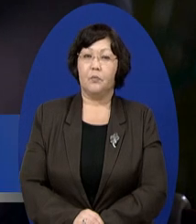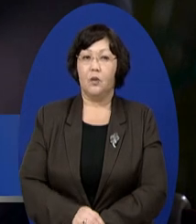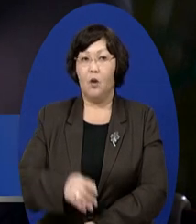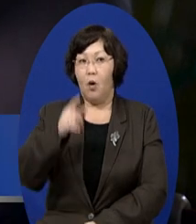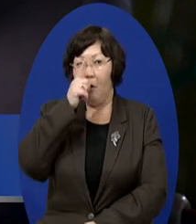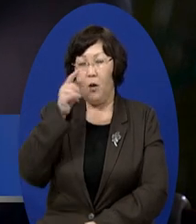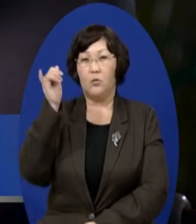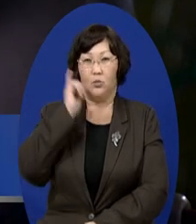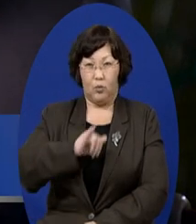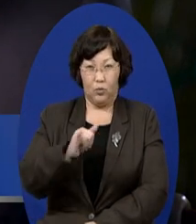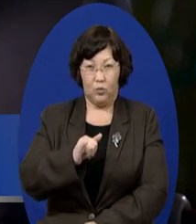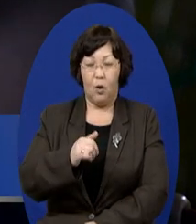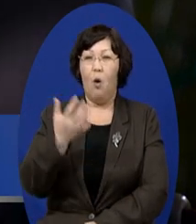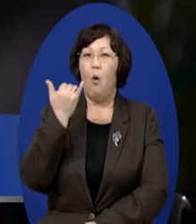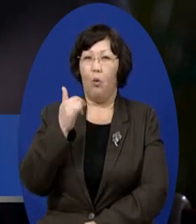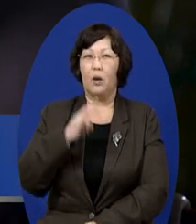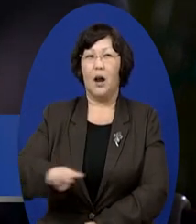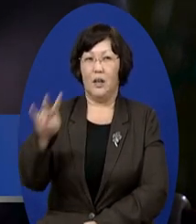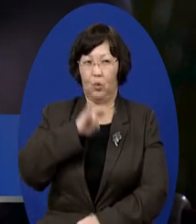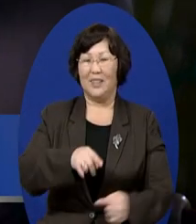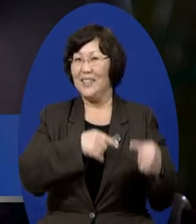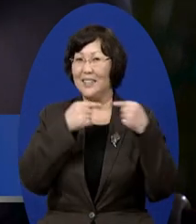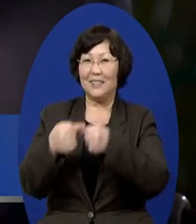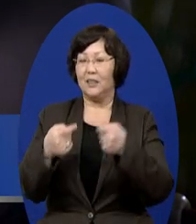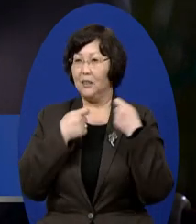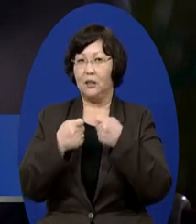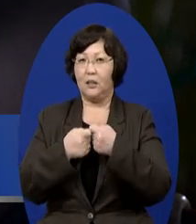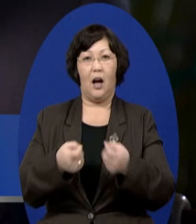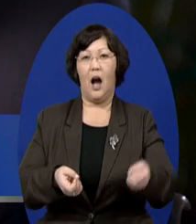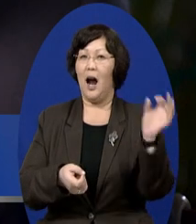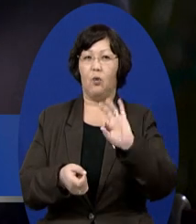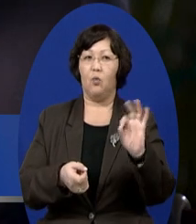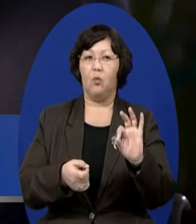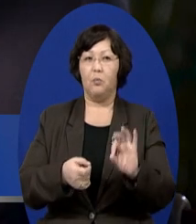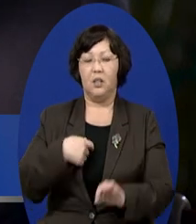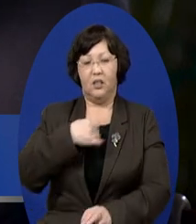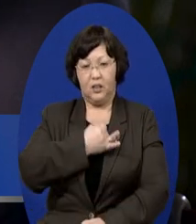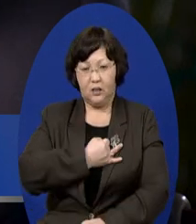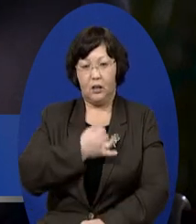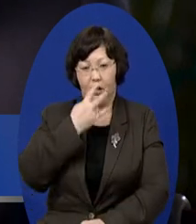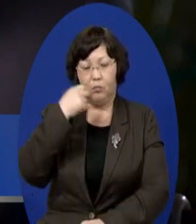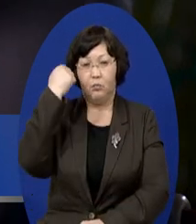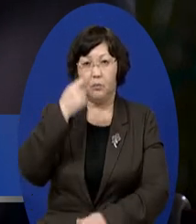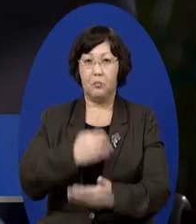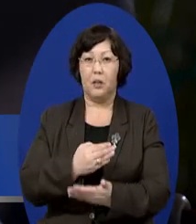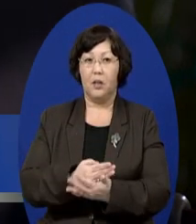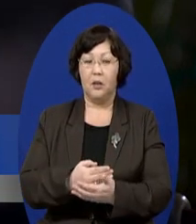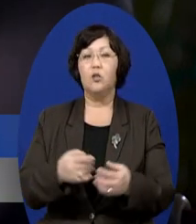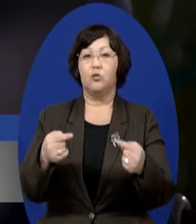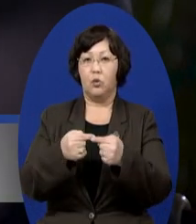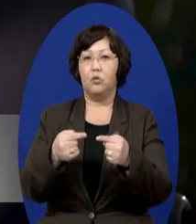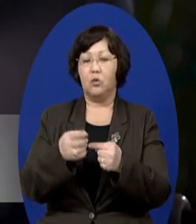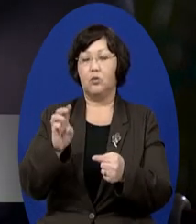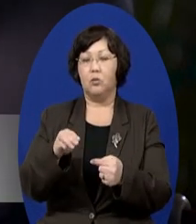Орси холбооны улсыг Украинд довтлоно гэж би бодохгүй байна. Мөн итгэл үнэмшил маань ч гэсэн тэгж хэлж байна. Мэдээж хэрэг сөргөлдөгч талууд